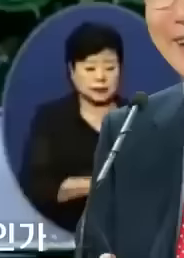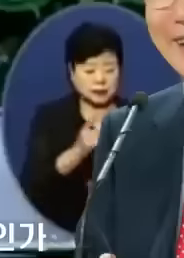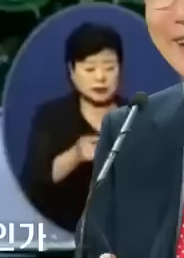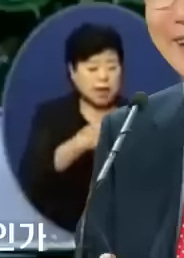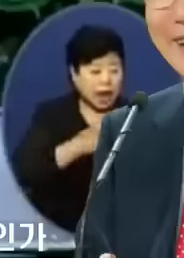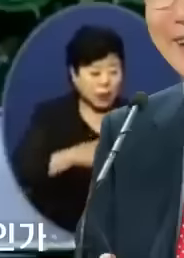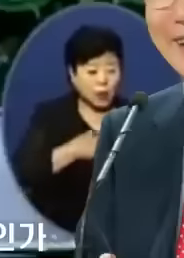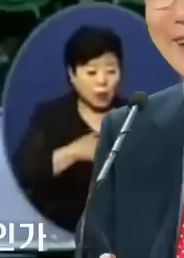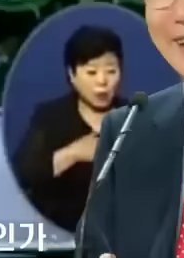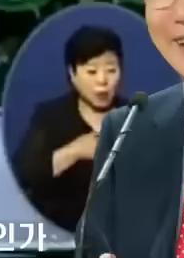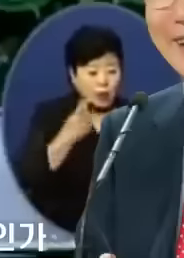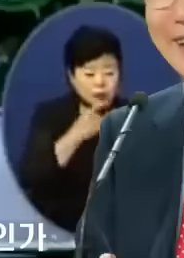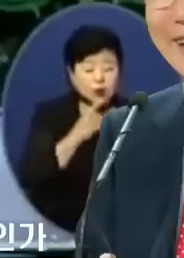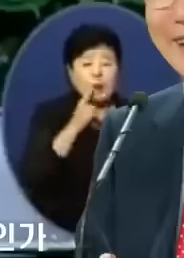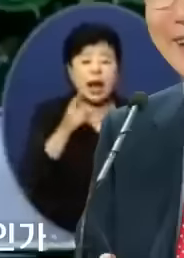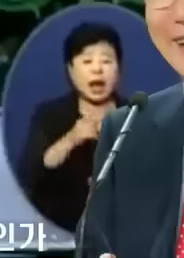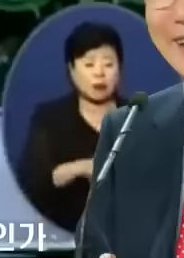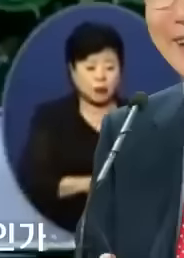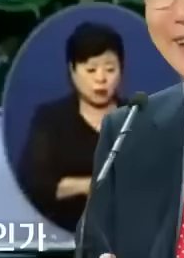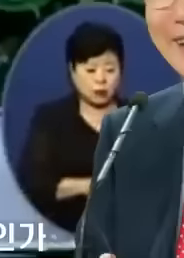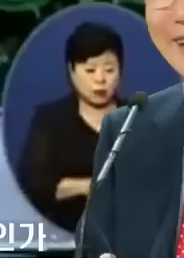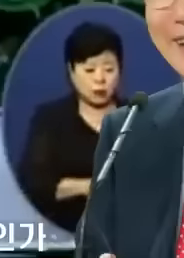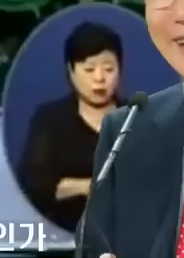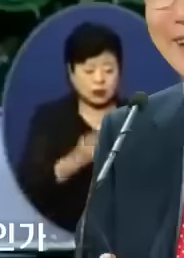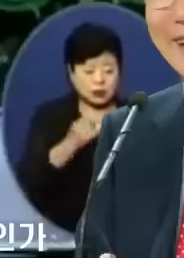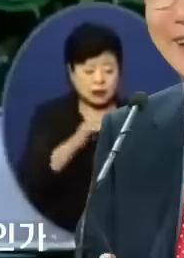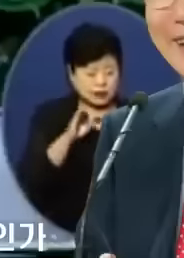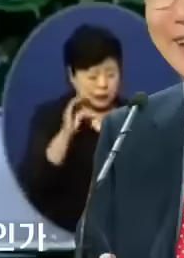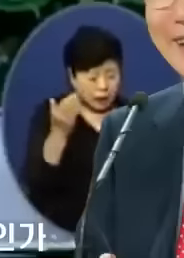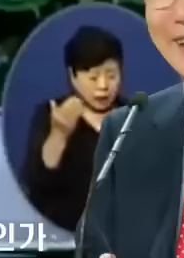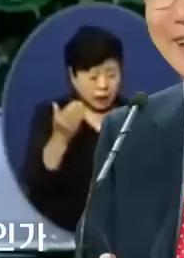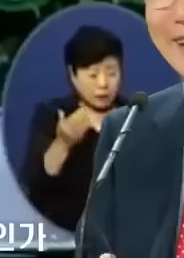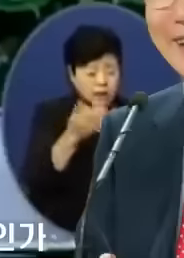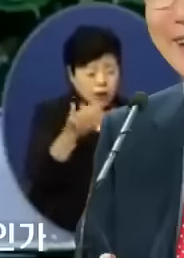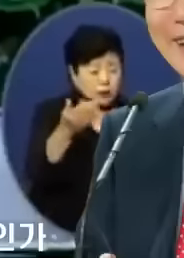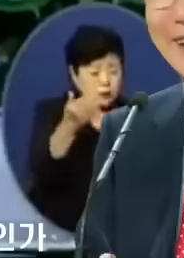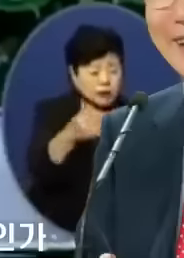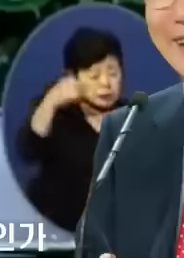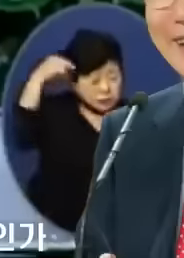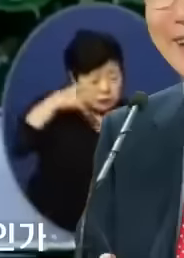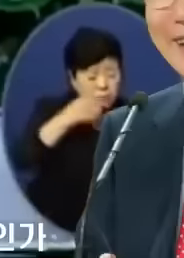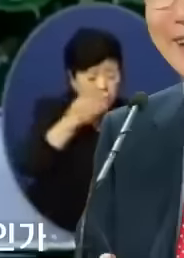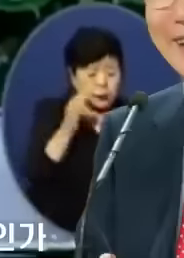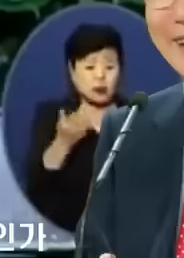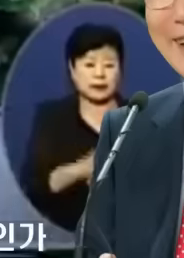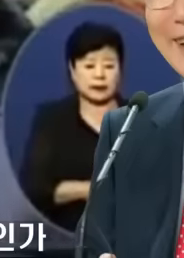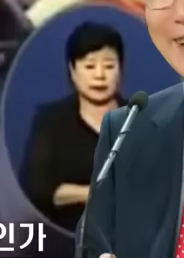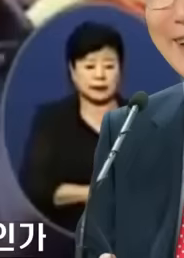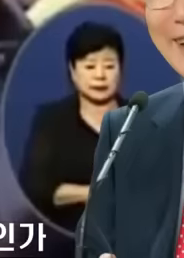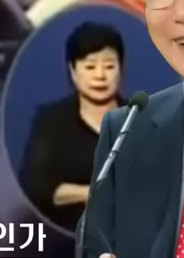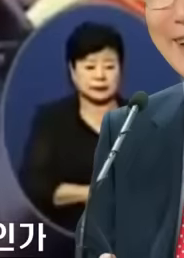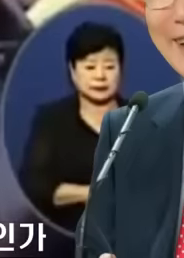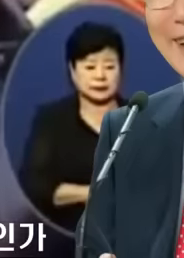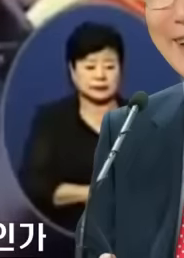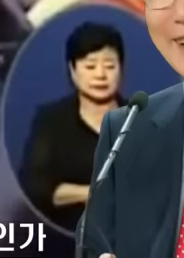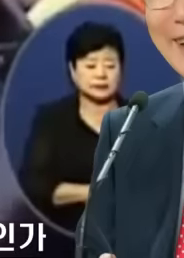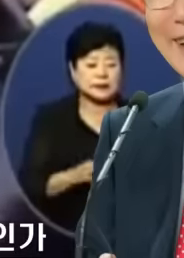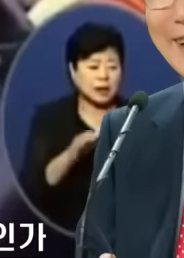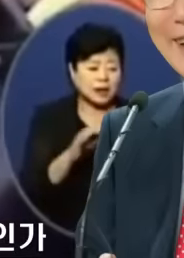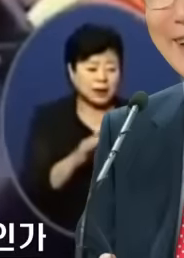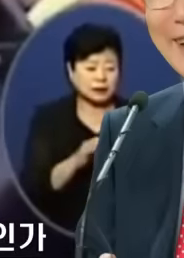그것을 알고 입으로 자꾸 시인하고 새 사람이 되는 것을 여러분께서 느낄 수 있어야 되는 것입니다. 그렇게